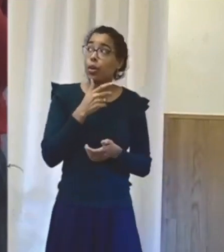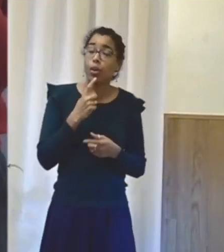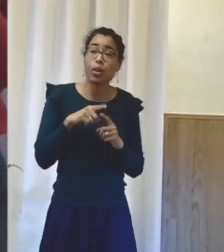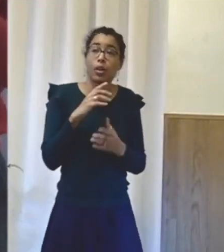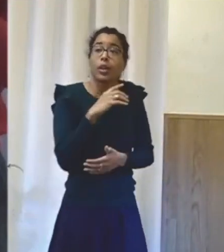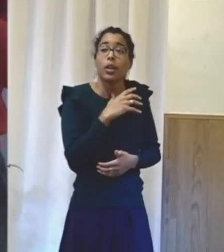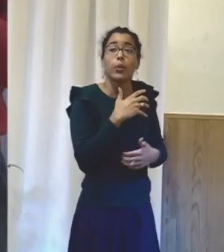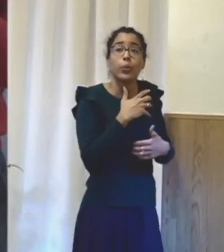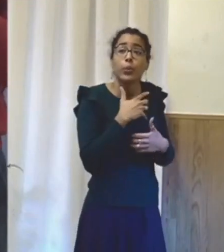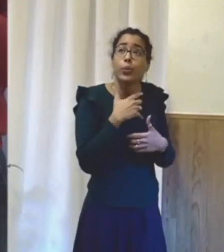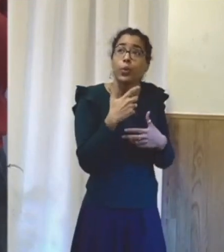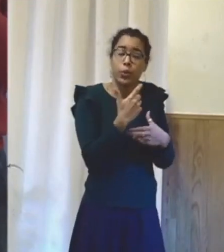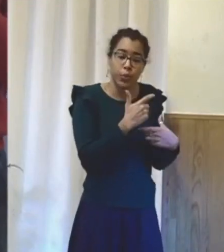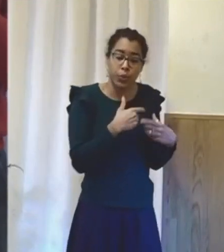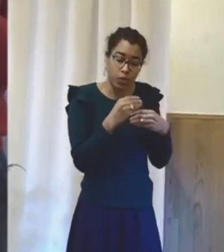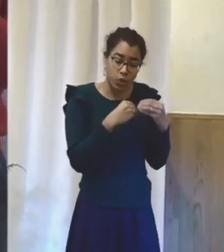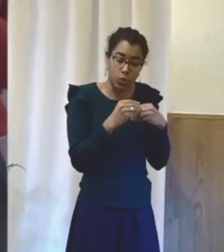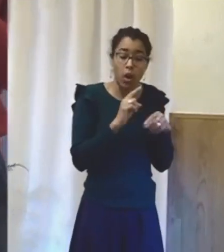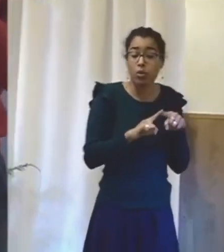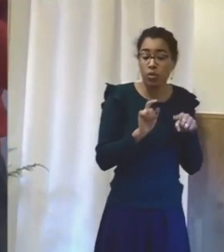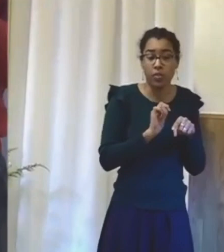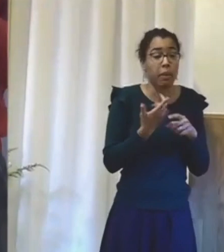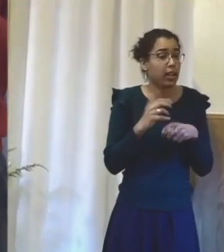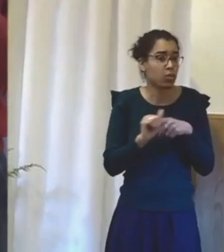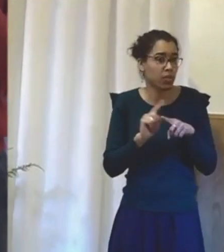différentes choses. En disant, je fais cette chose